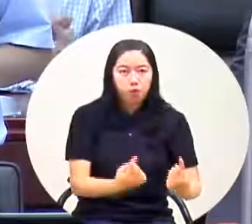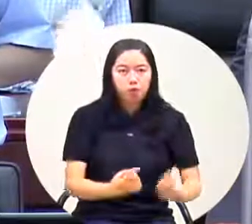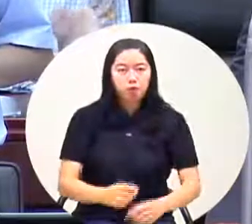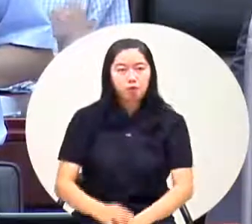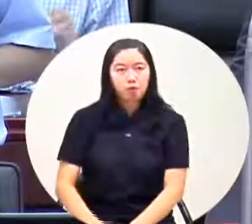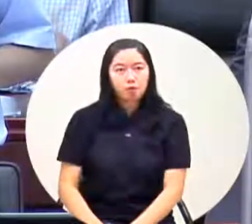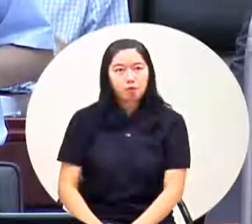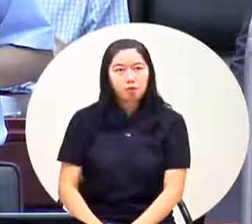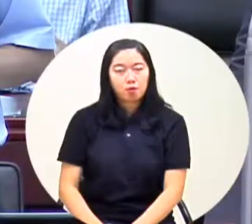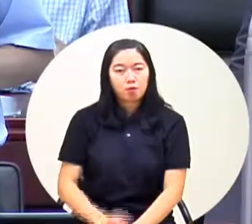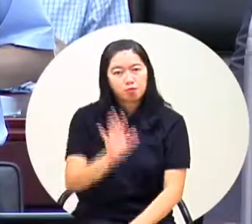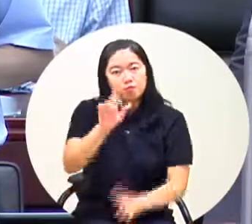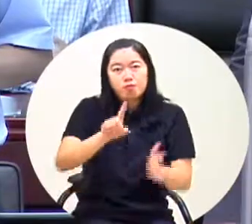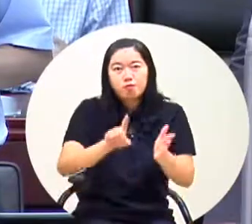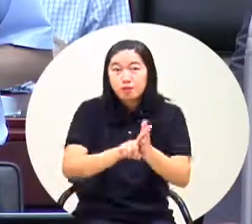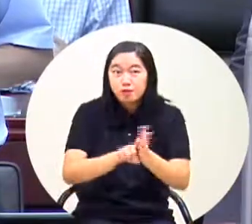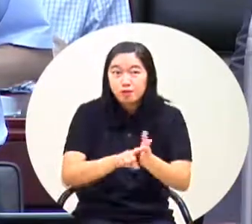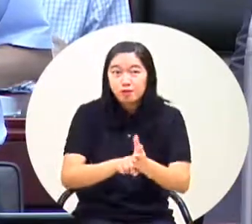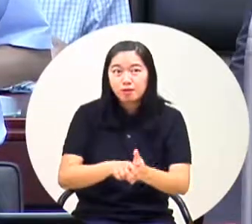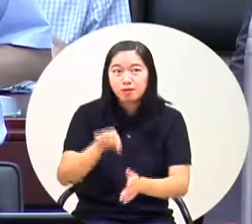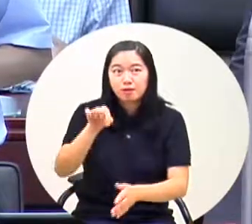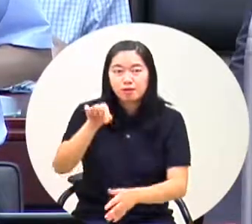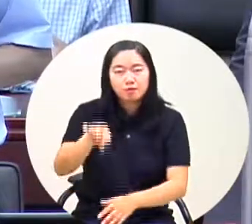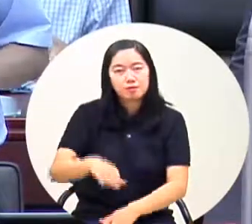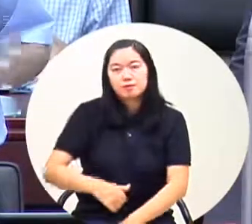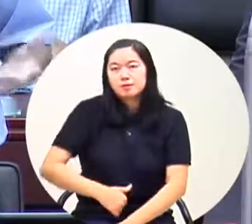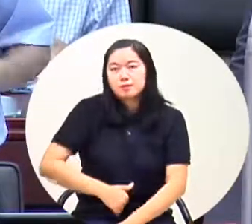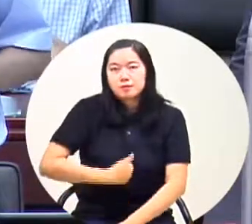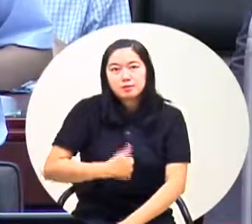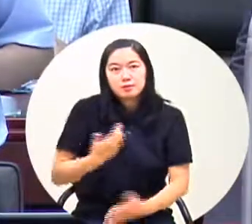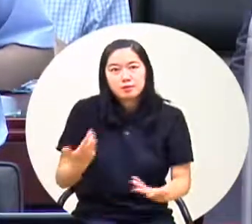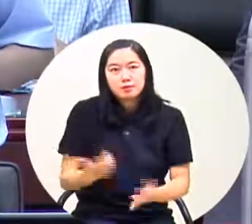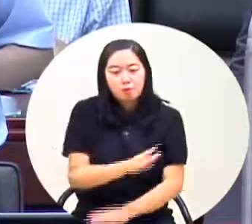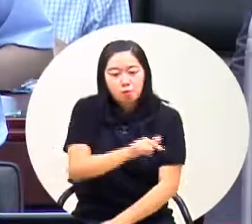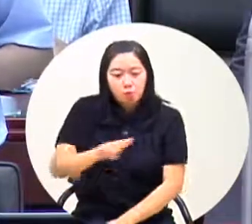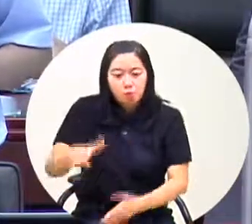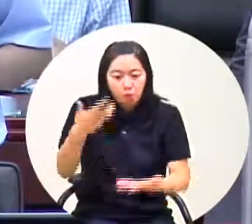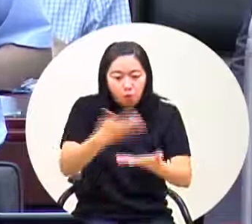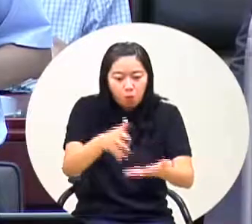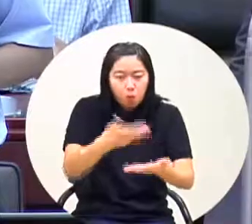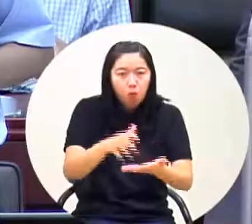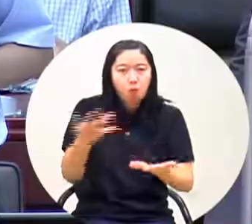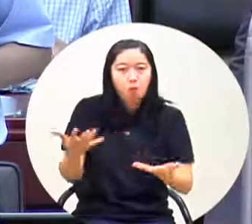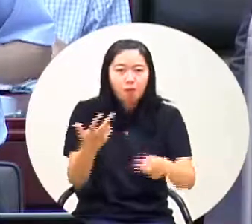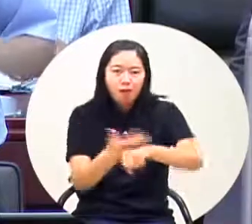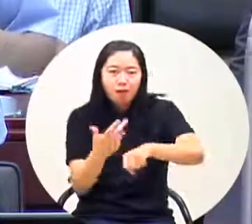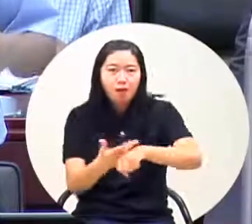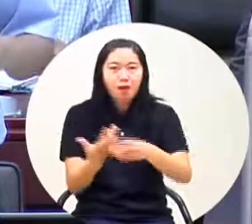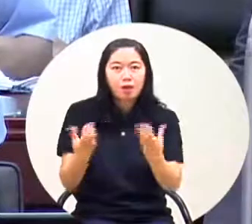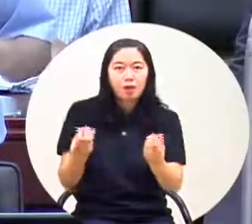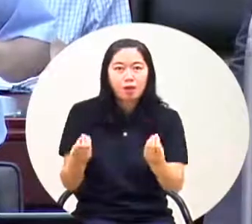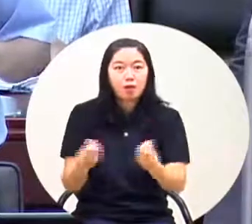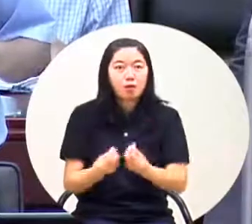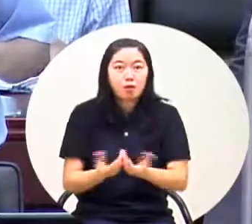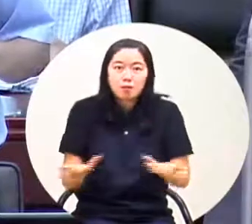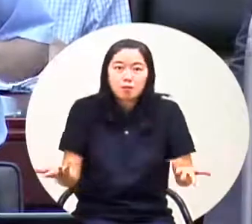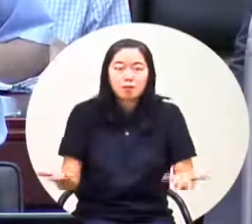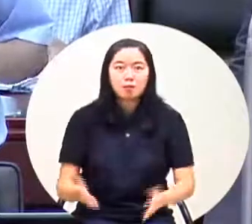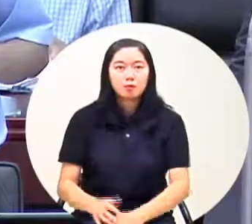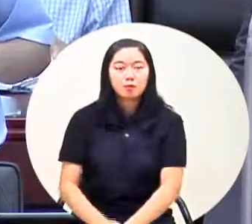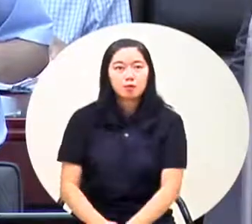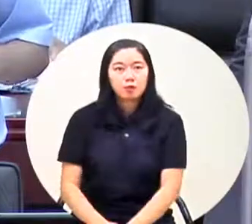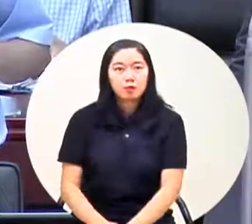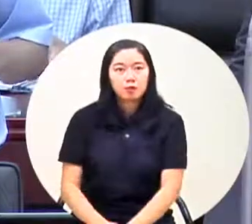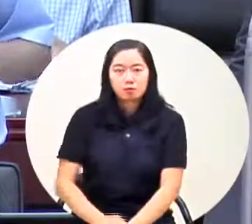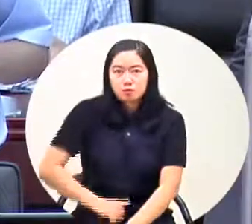时候变成就是说巧妇难那个无米之炊啦。所以这部分说真的财